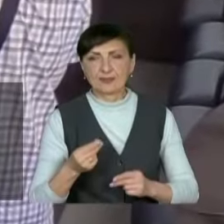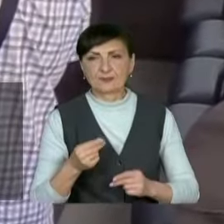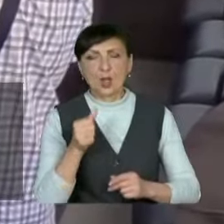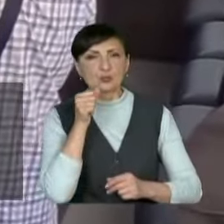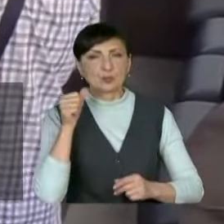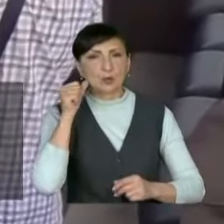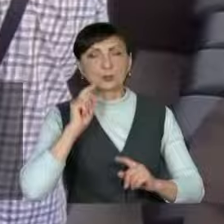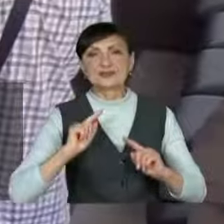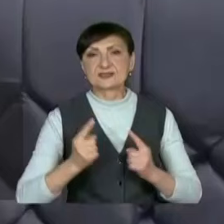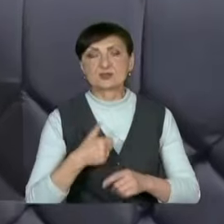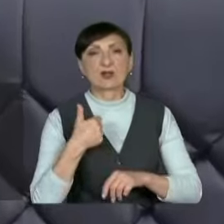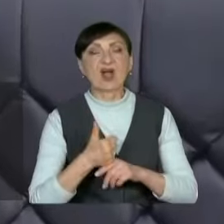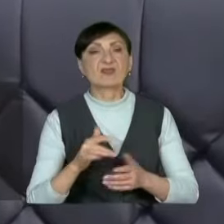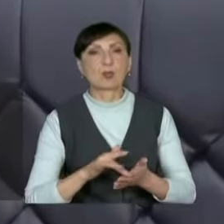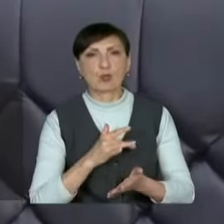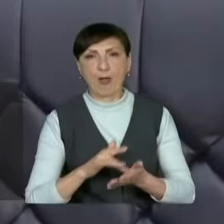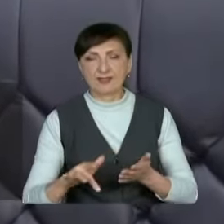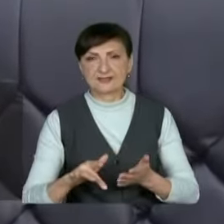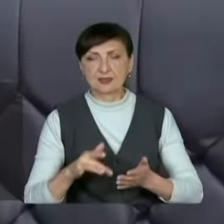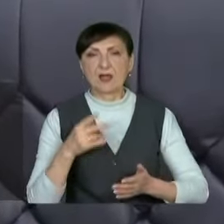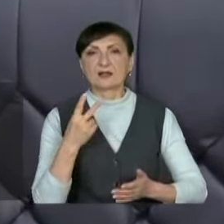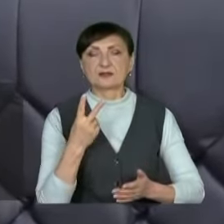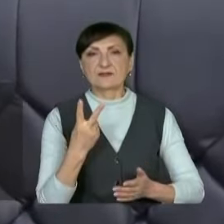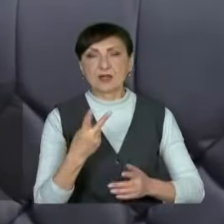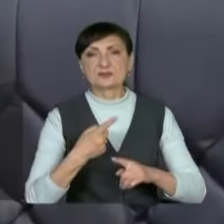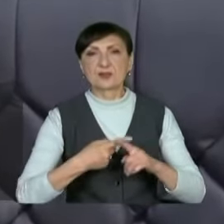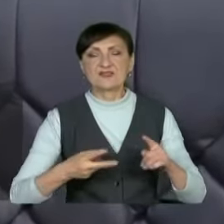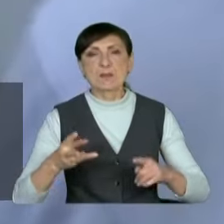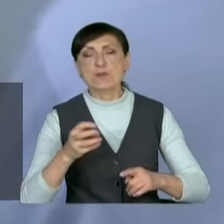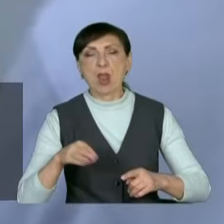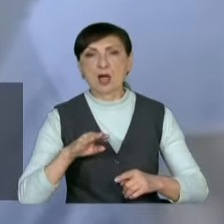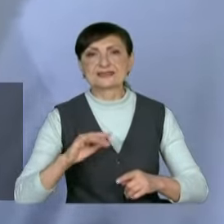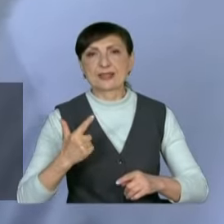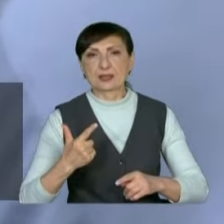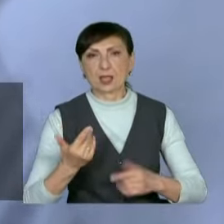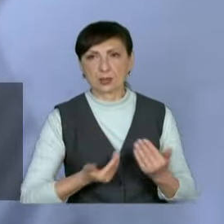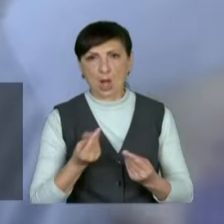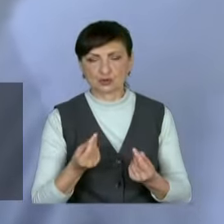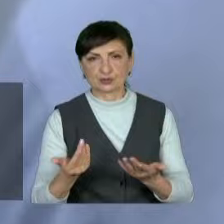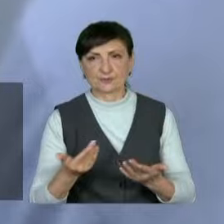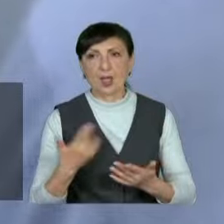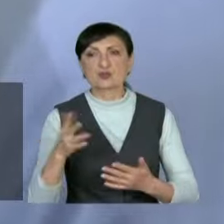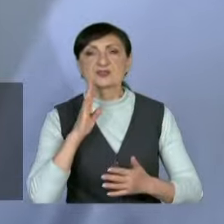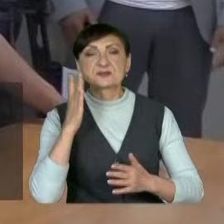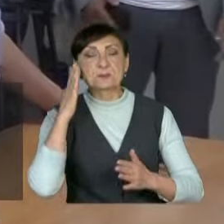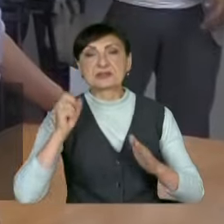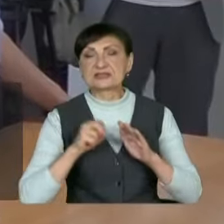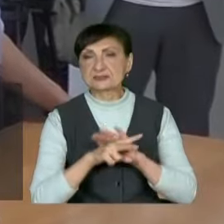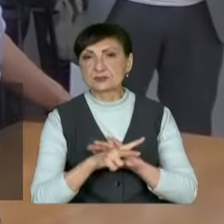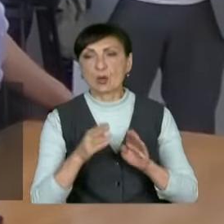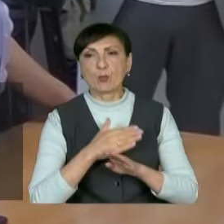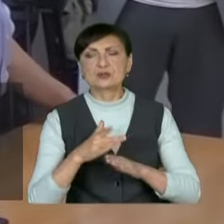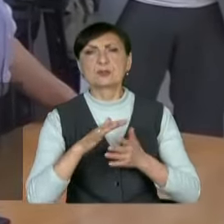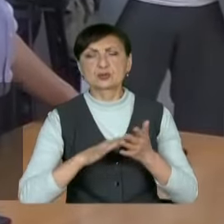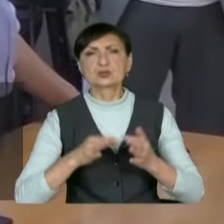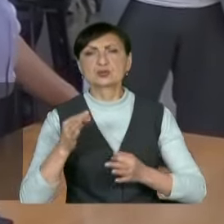году была задержана главный бухгалтер ведомства с 2,5 миллиардами тенге наличными. Осужденная пыталась скрыться. После